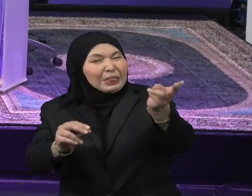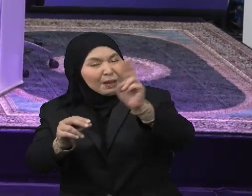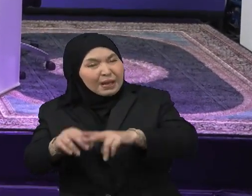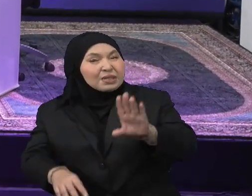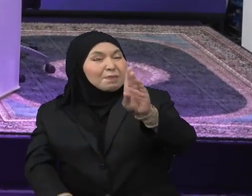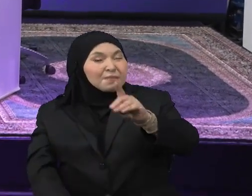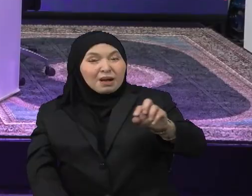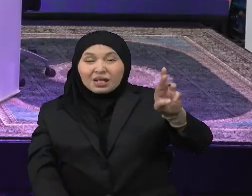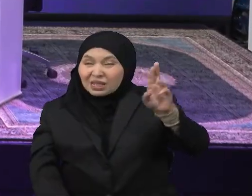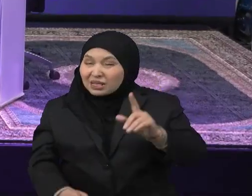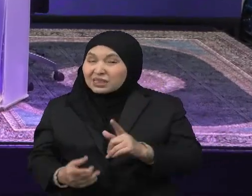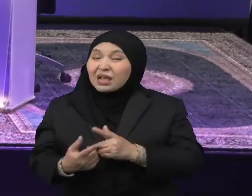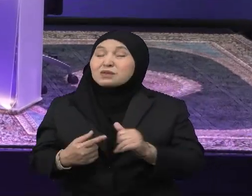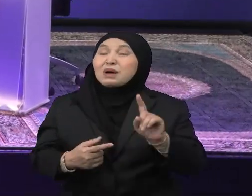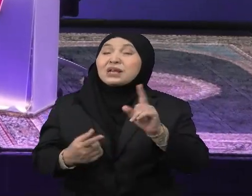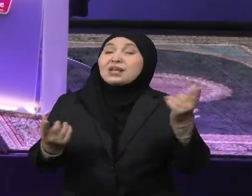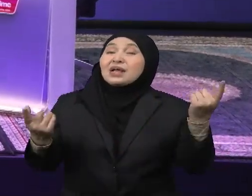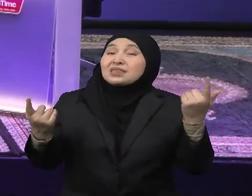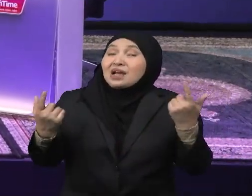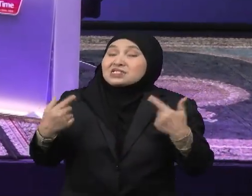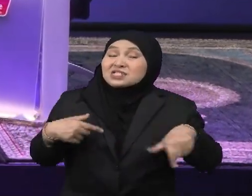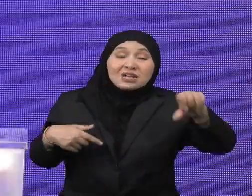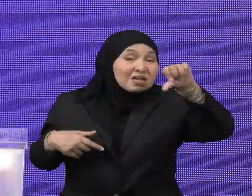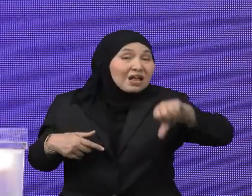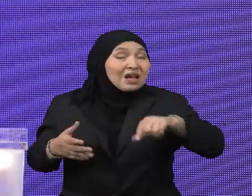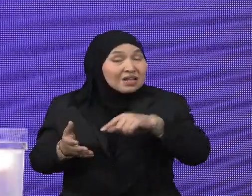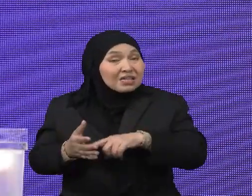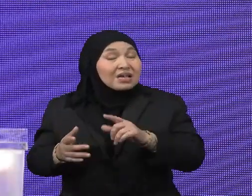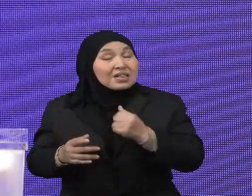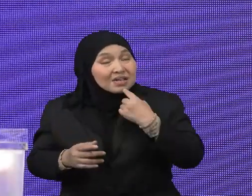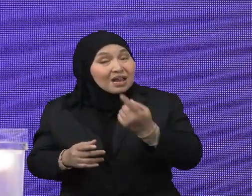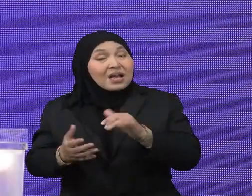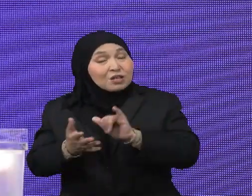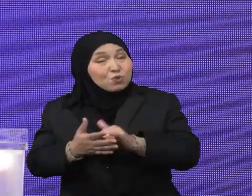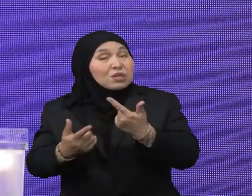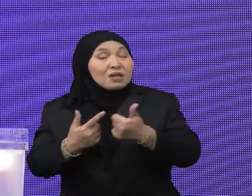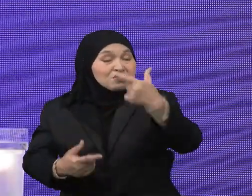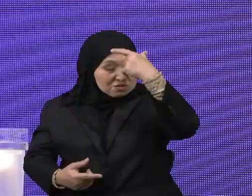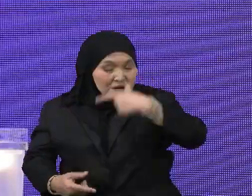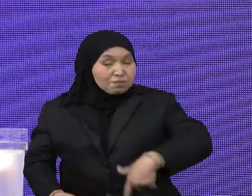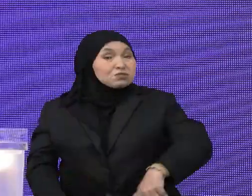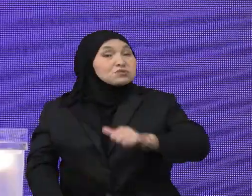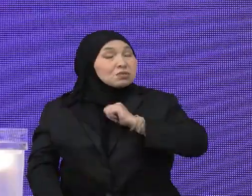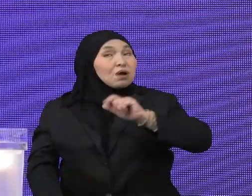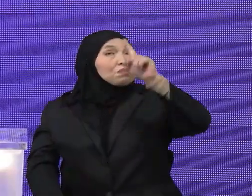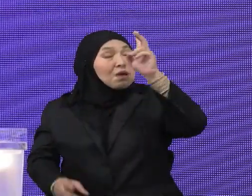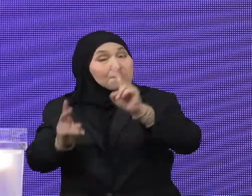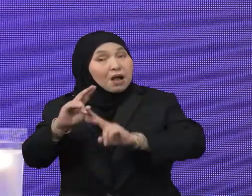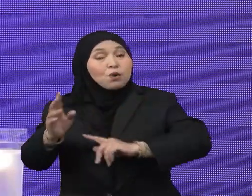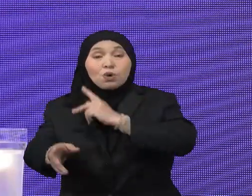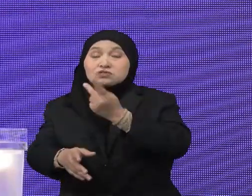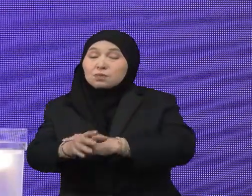Badar Kabupaten Madinah datangnya kekalahan ini ketika itu adalah daripada dirimu sendiri Sesungguhnya Allah Maha Kuasa atas